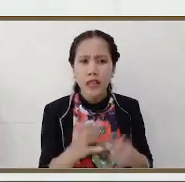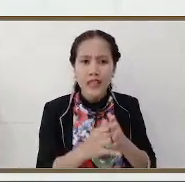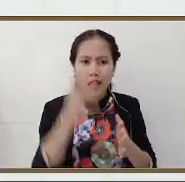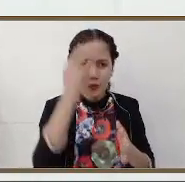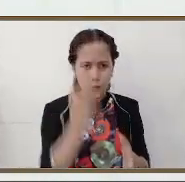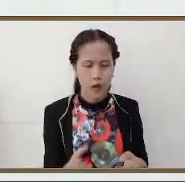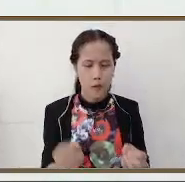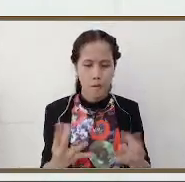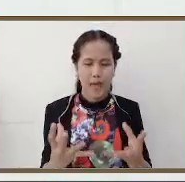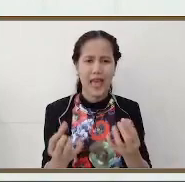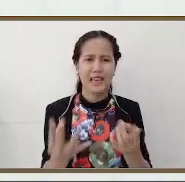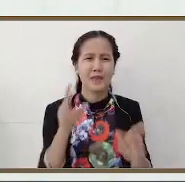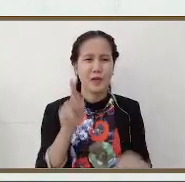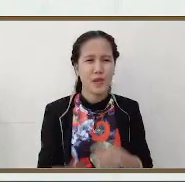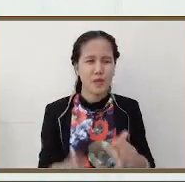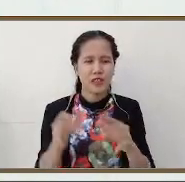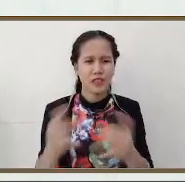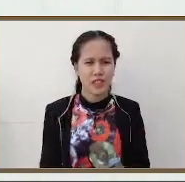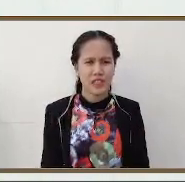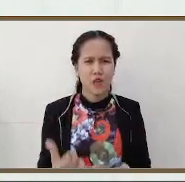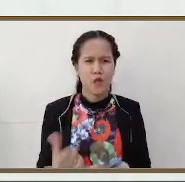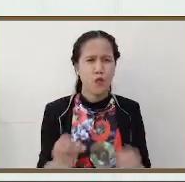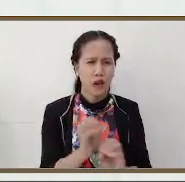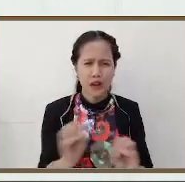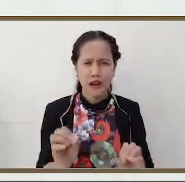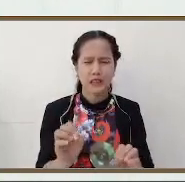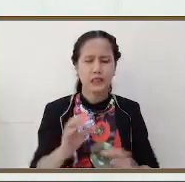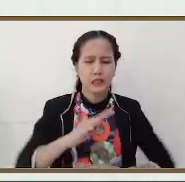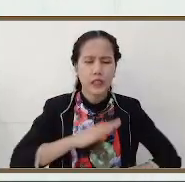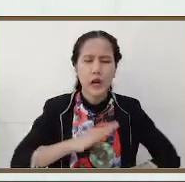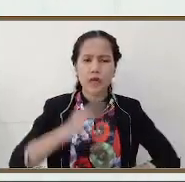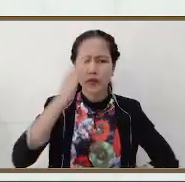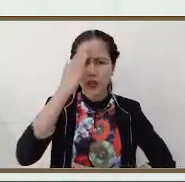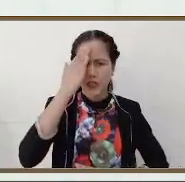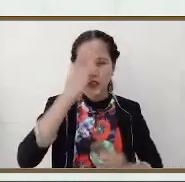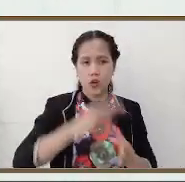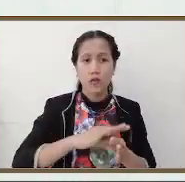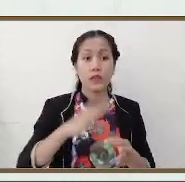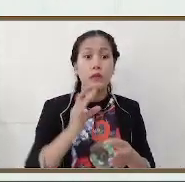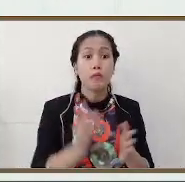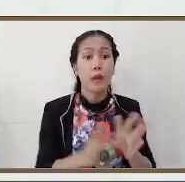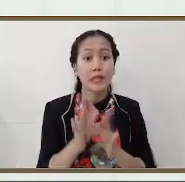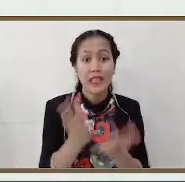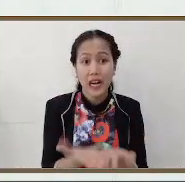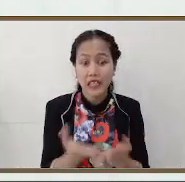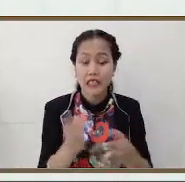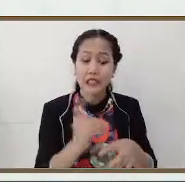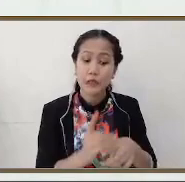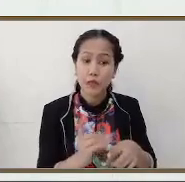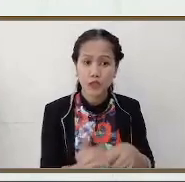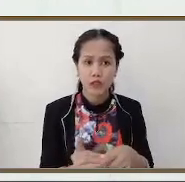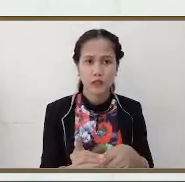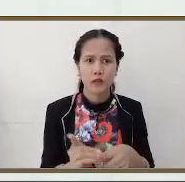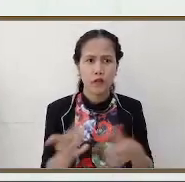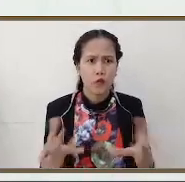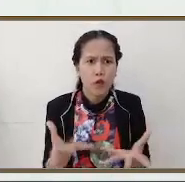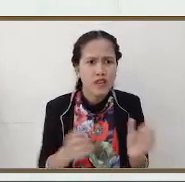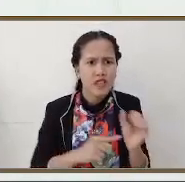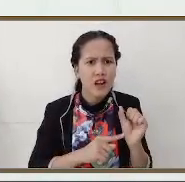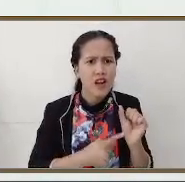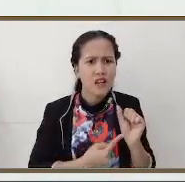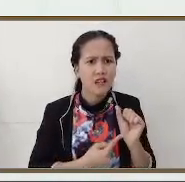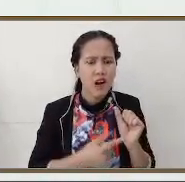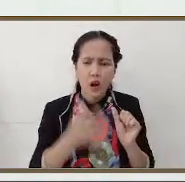biblical discipline. You see, kaya ano nangyayari? They're rejecting biblical discipline. Saan nagsimula? By